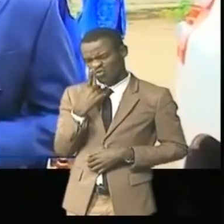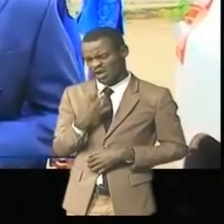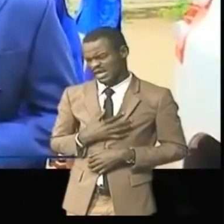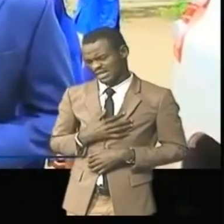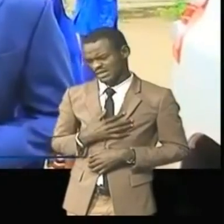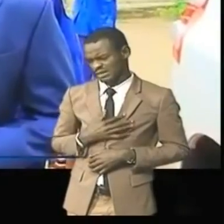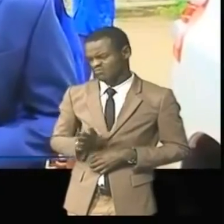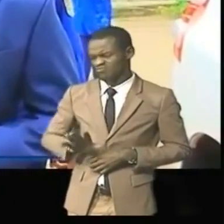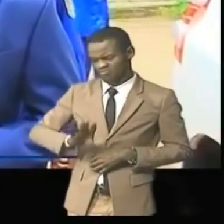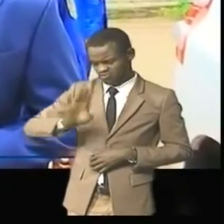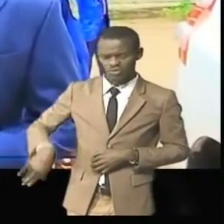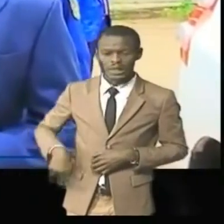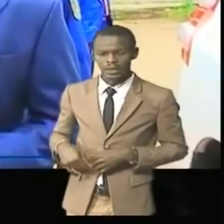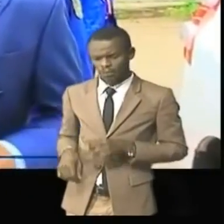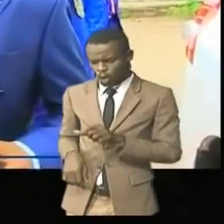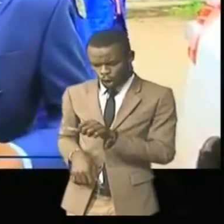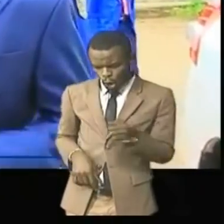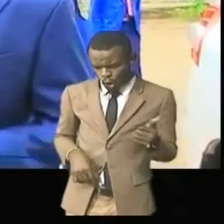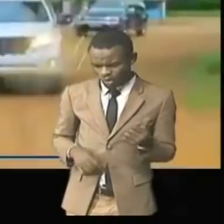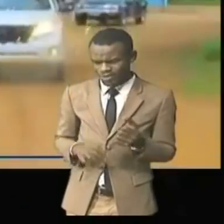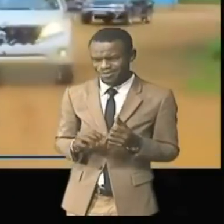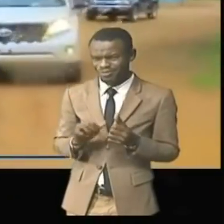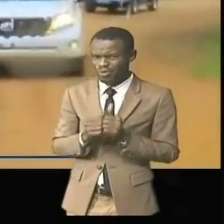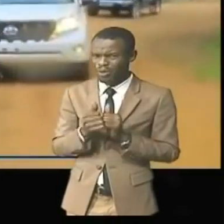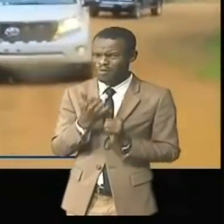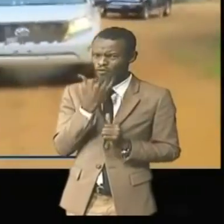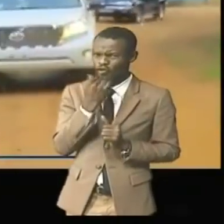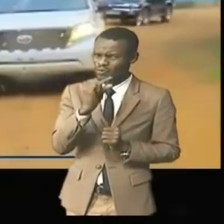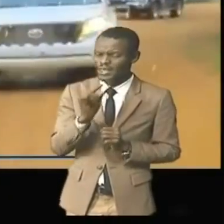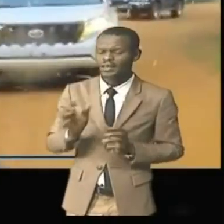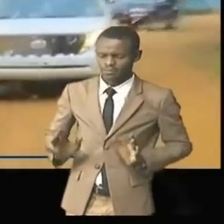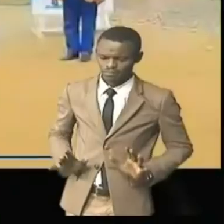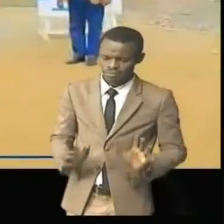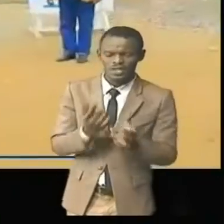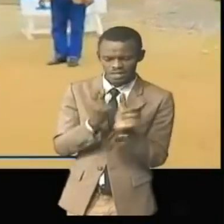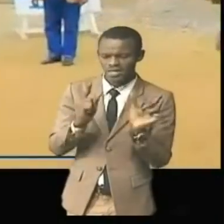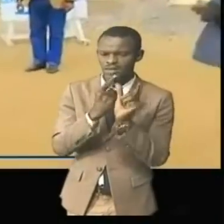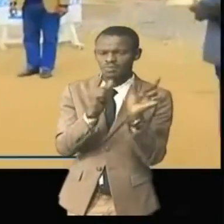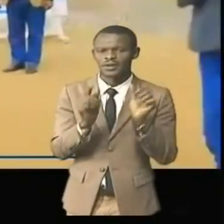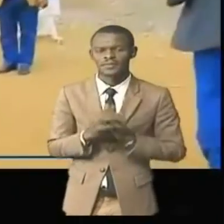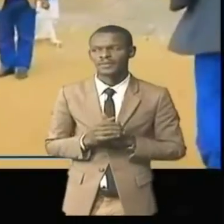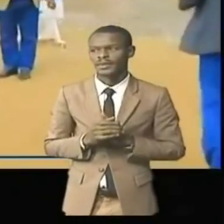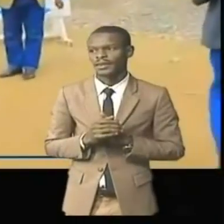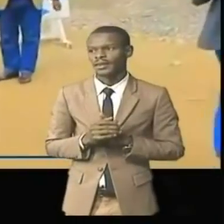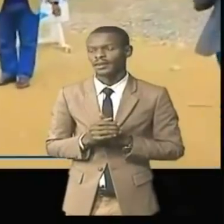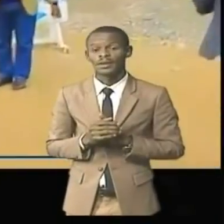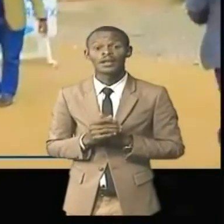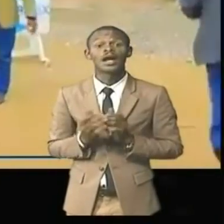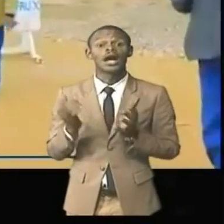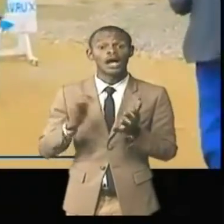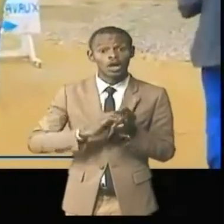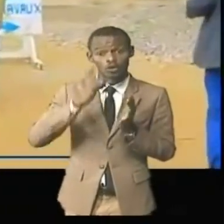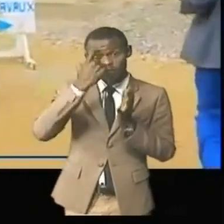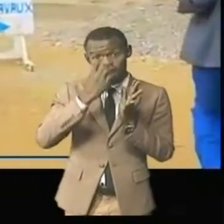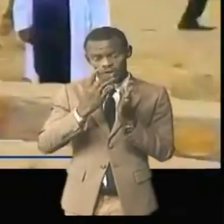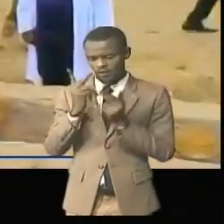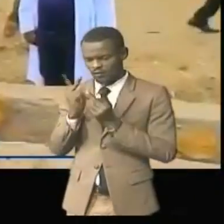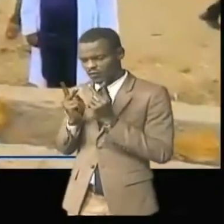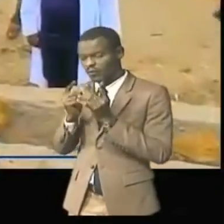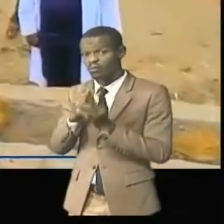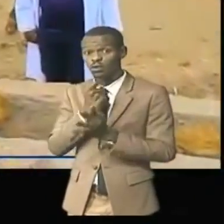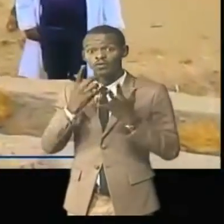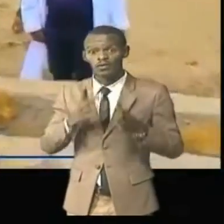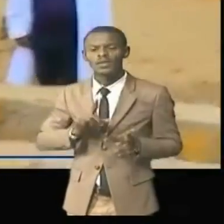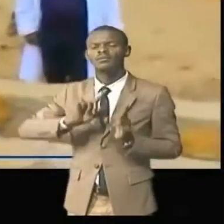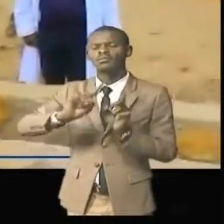des délits de droit commun, ils ont été gracés. Juste après la prison, le gouverneur s'est rendu pour une visite des différents chantiers en exécution.